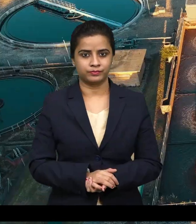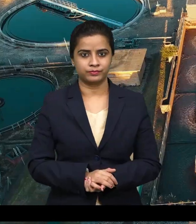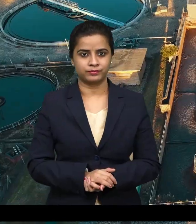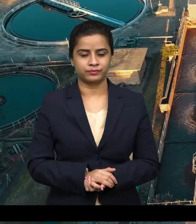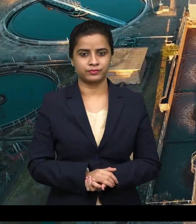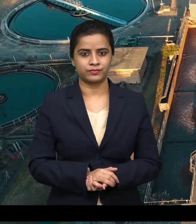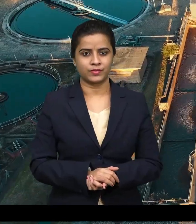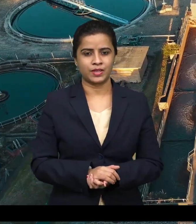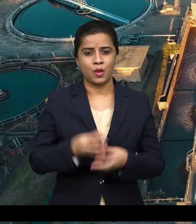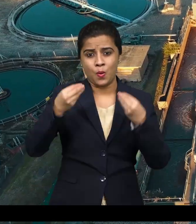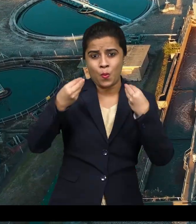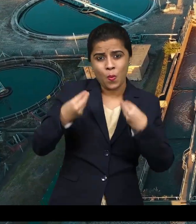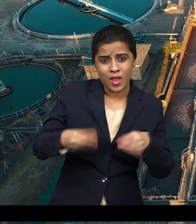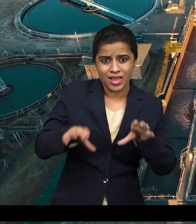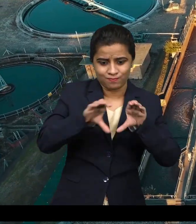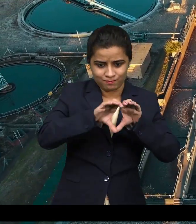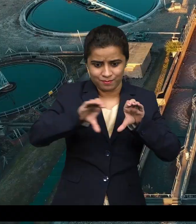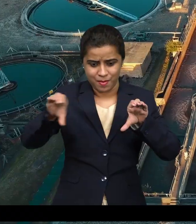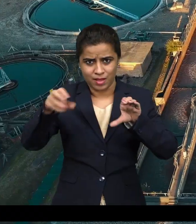मल जल प्रबंध,